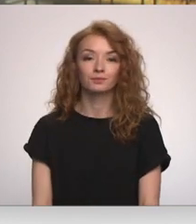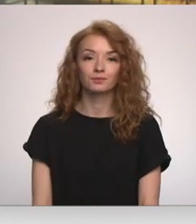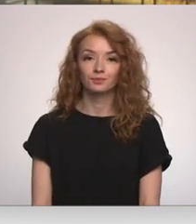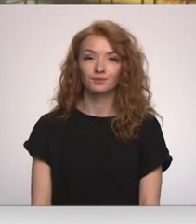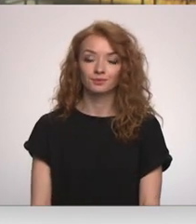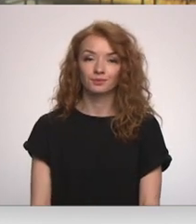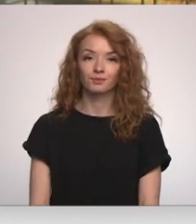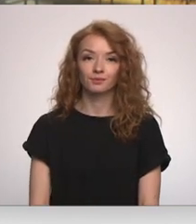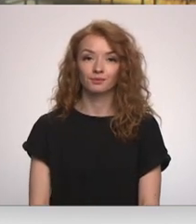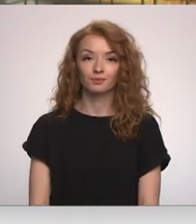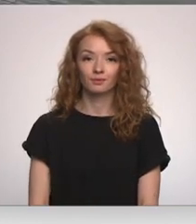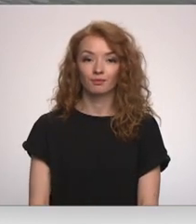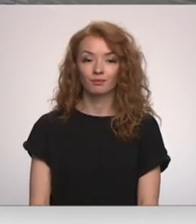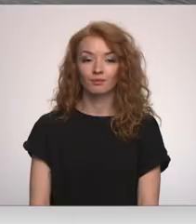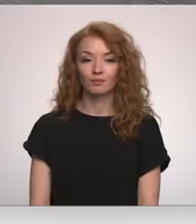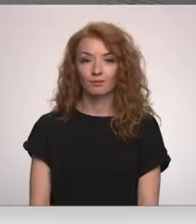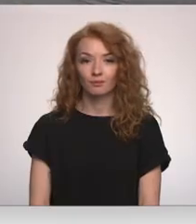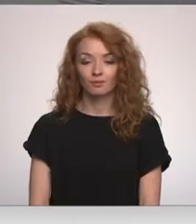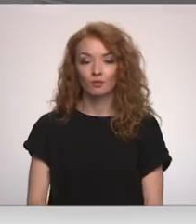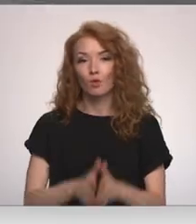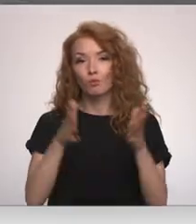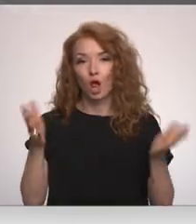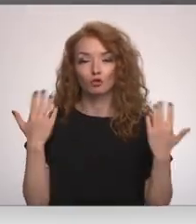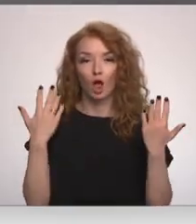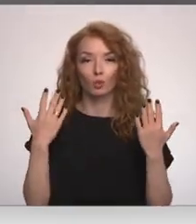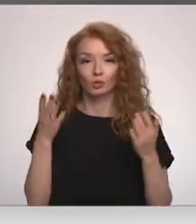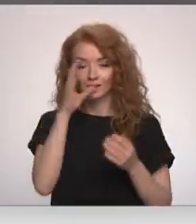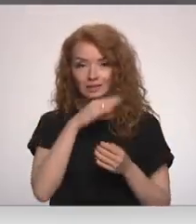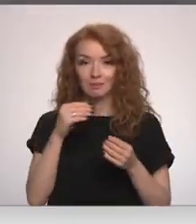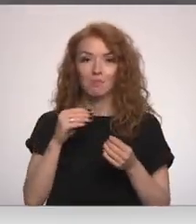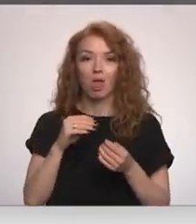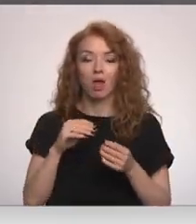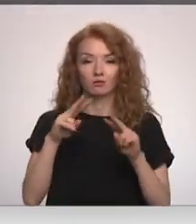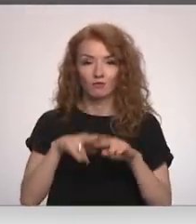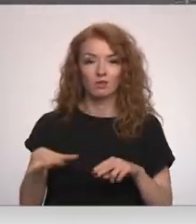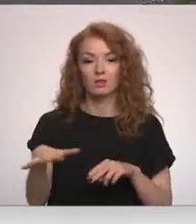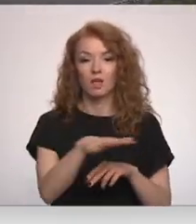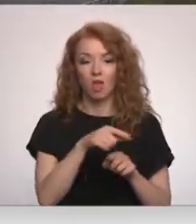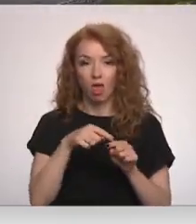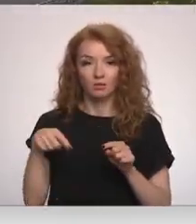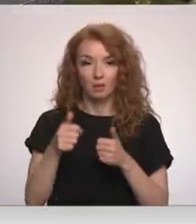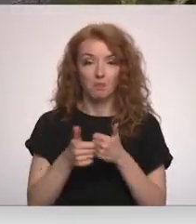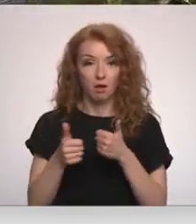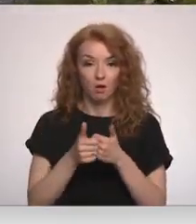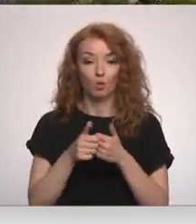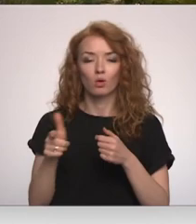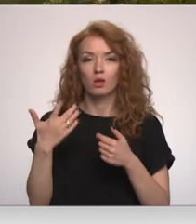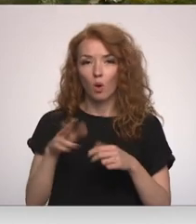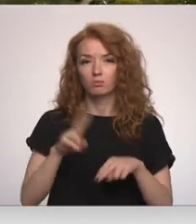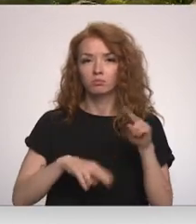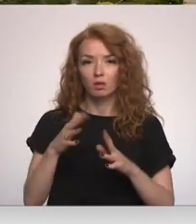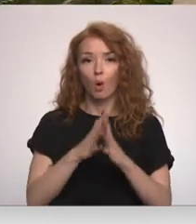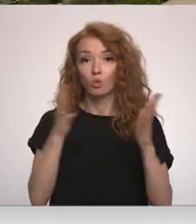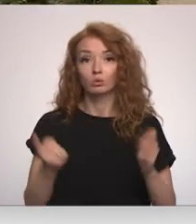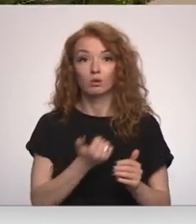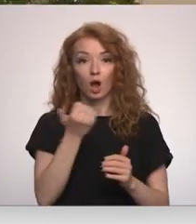Dinija Jemeļjānova. Plaša atpūtas iespēju kompleksa ap Kovšu ezeru Rēzeknē top jau vairākus gadus,